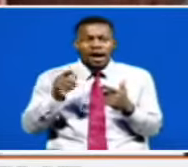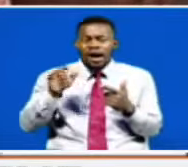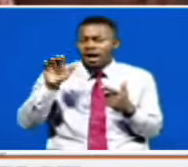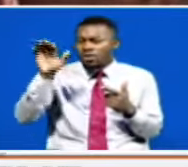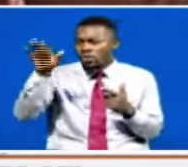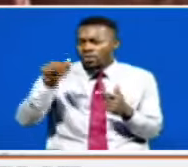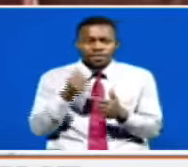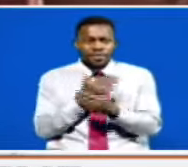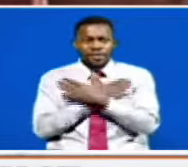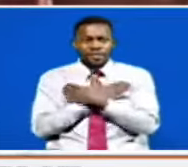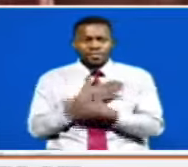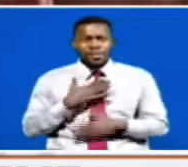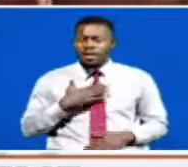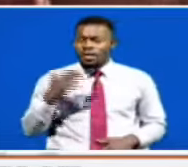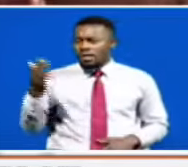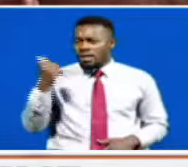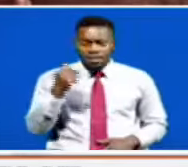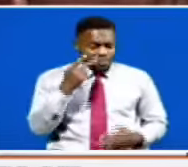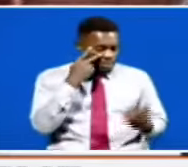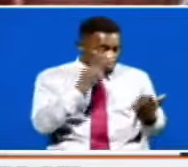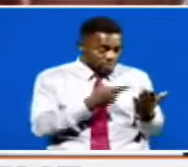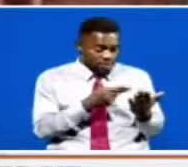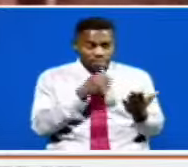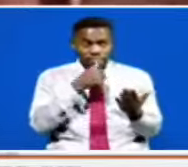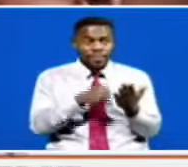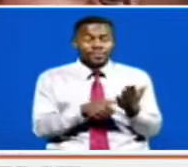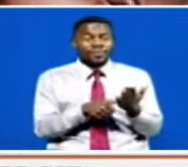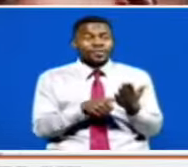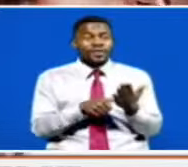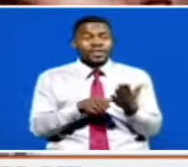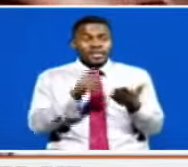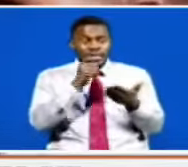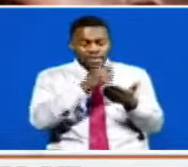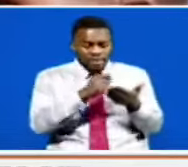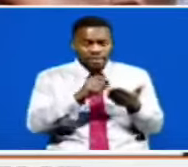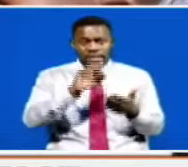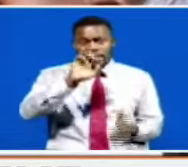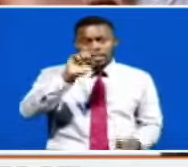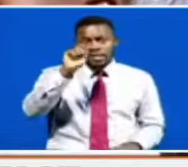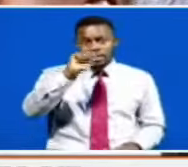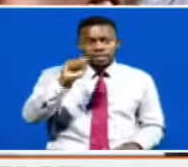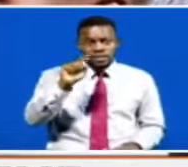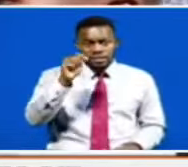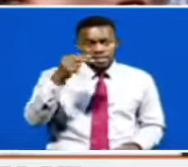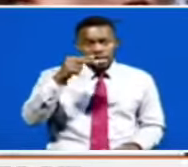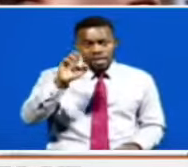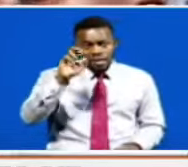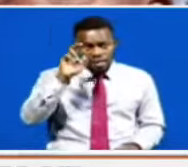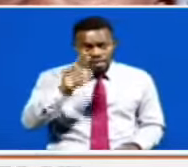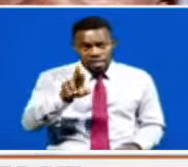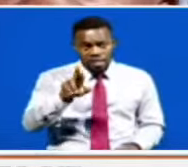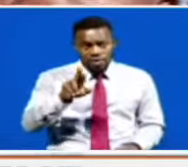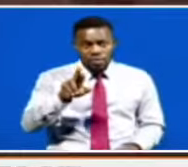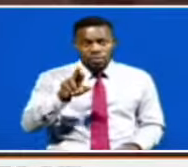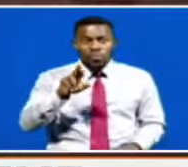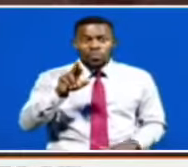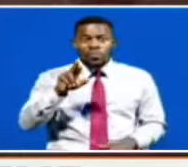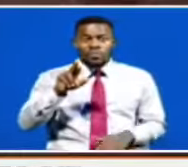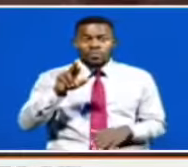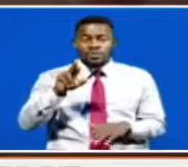hii barua. Kusoma barua nikaona barua imeandikwa Esther Milome Milome Milome. Tumetumwa